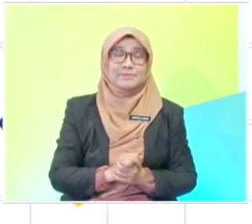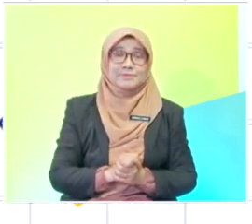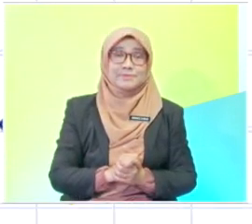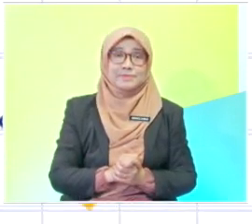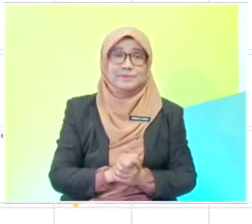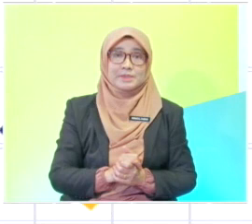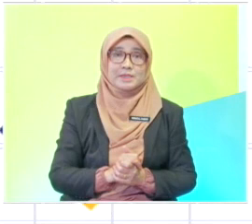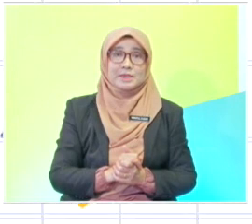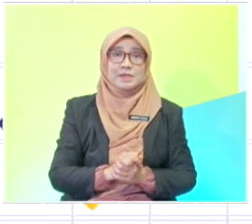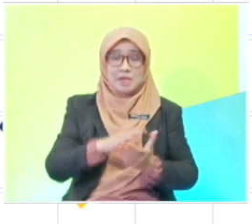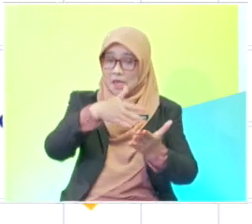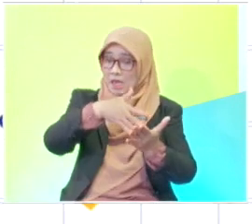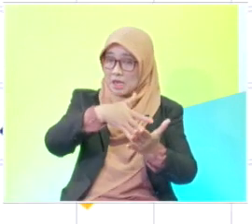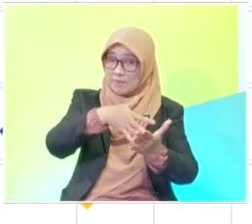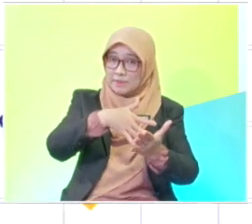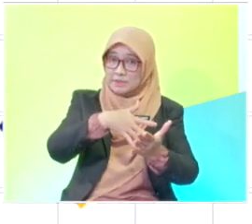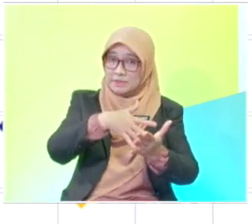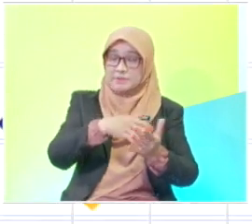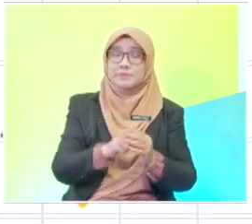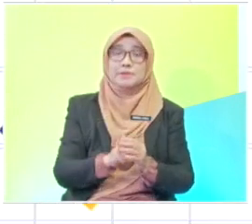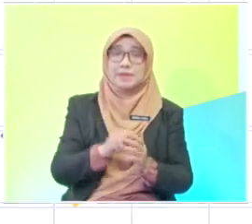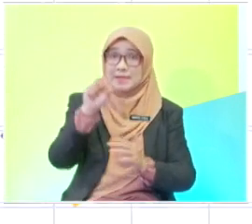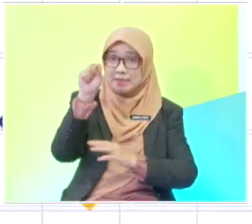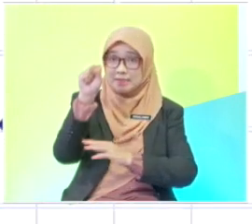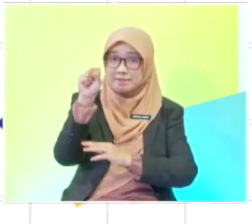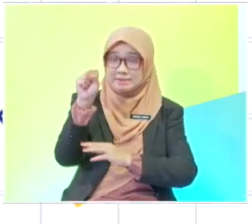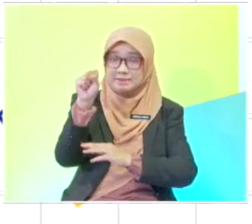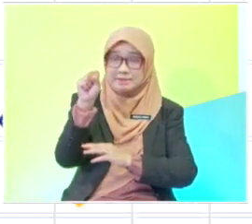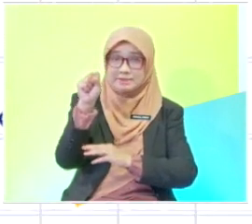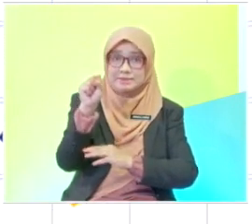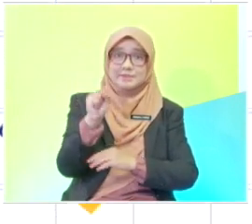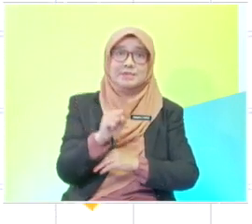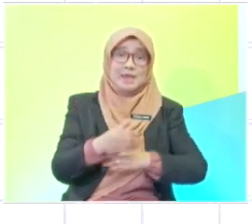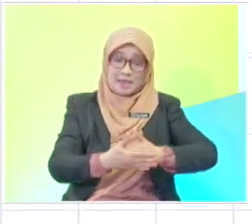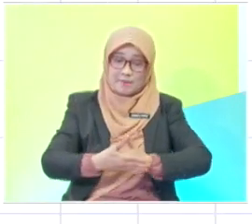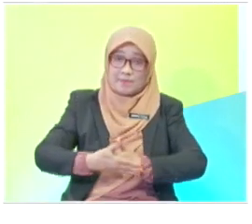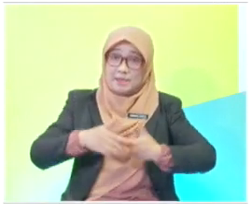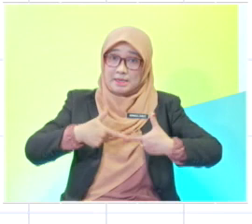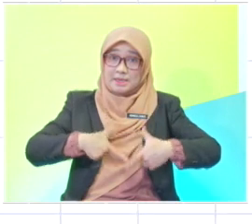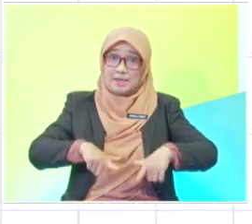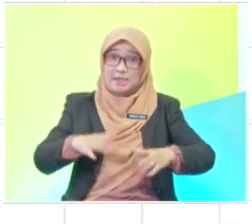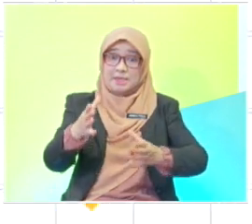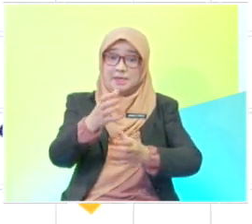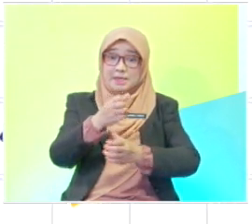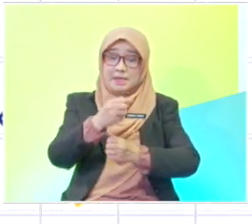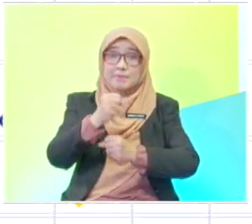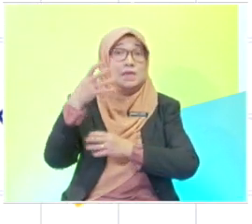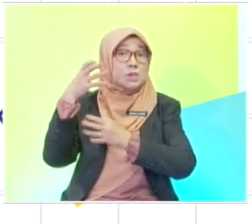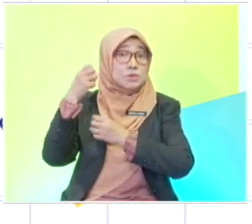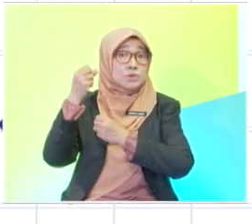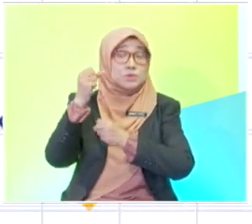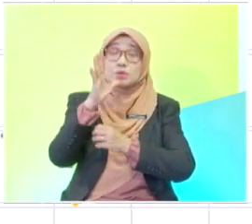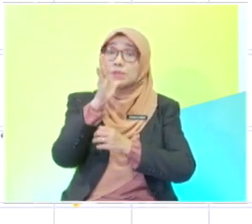Keimunan pasif semula jadi daripada, diperoleh. saya ingat bayi boleh dapat daripada susu ibu. Betul. Ya,